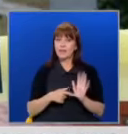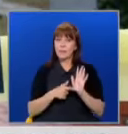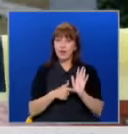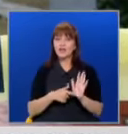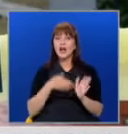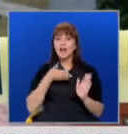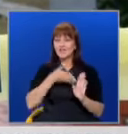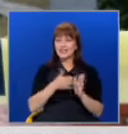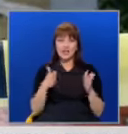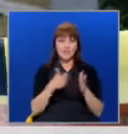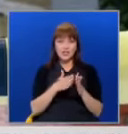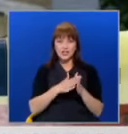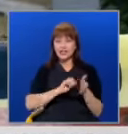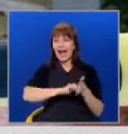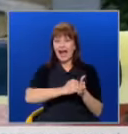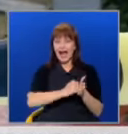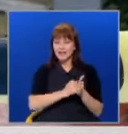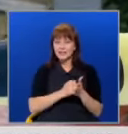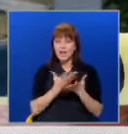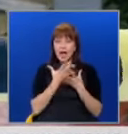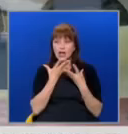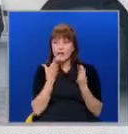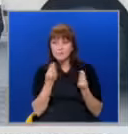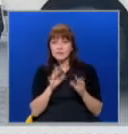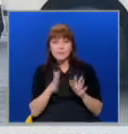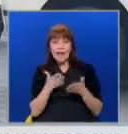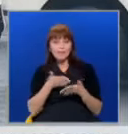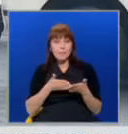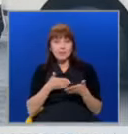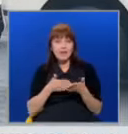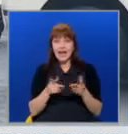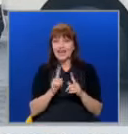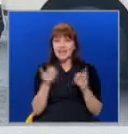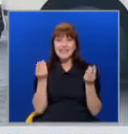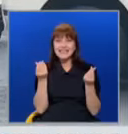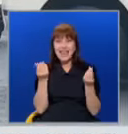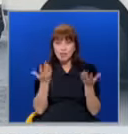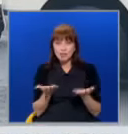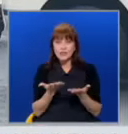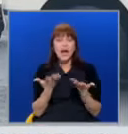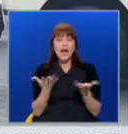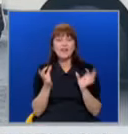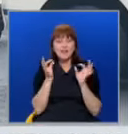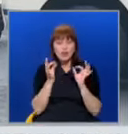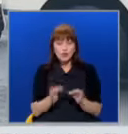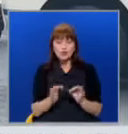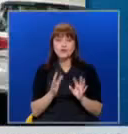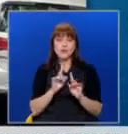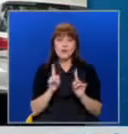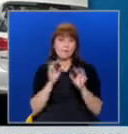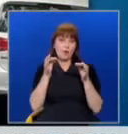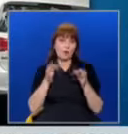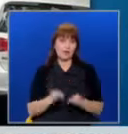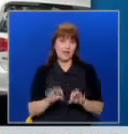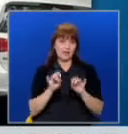касите в дома на бизнесмена липсват определени предмети, които обаче не са ценности. Какви точно са те, все още няма официална информация.